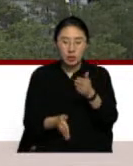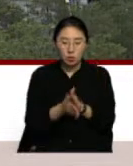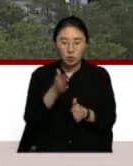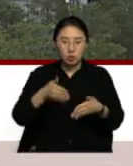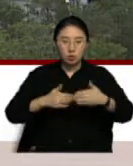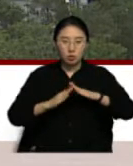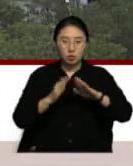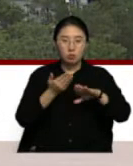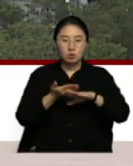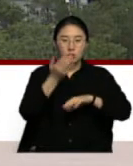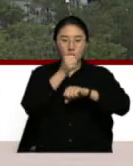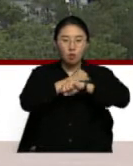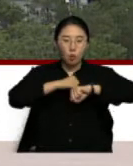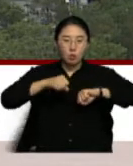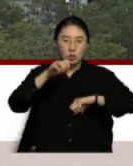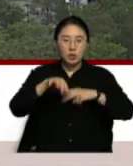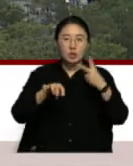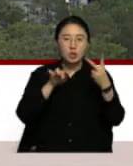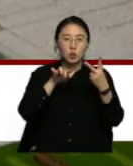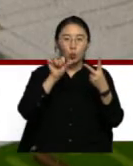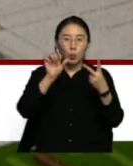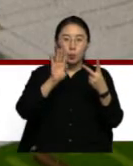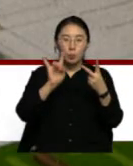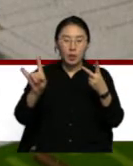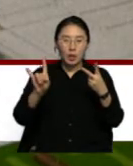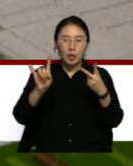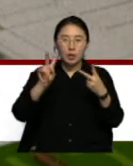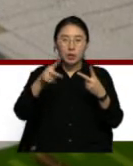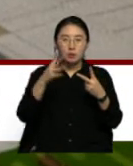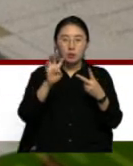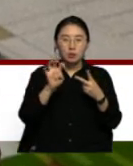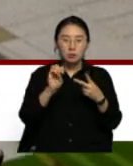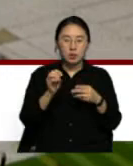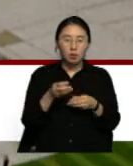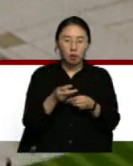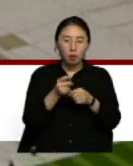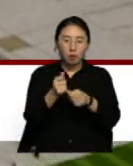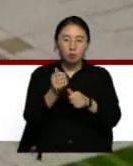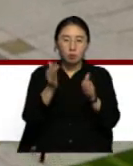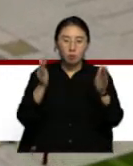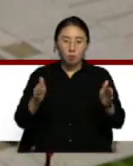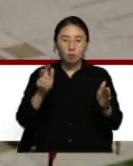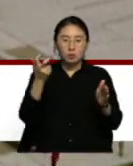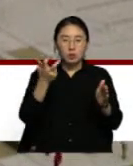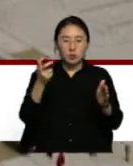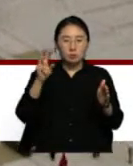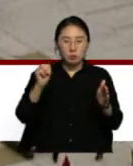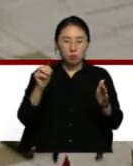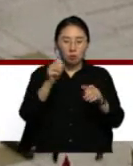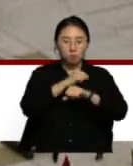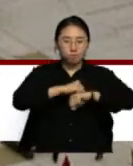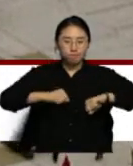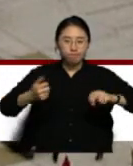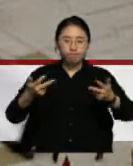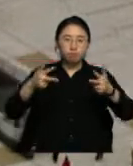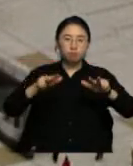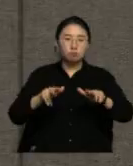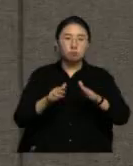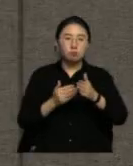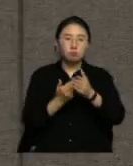지상부에는 서울광장보다 2.5배 큰 길이 240m에 폭 70m의 대형 광장이